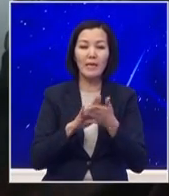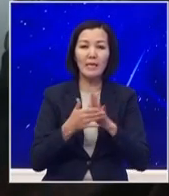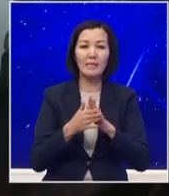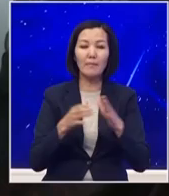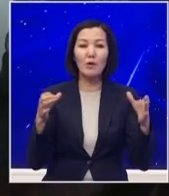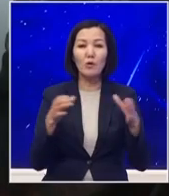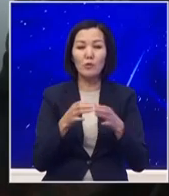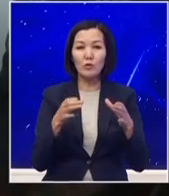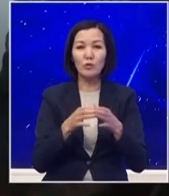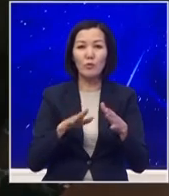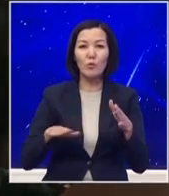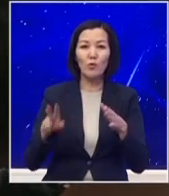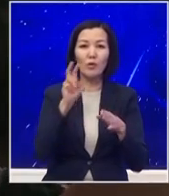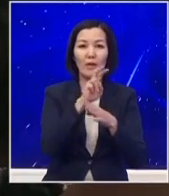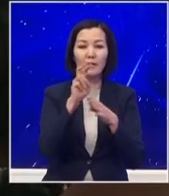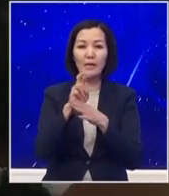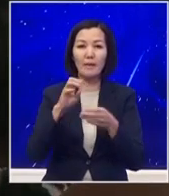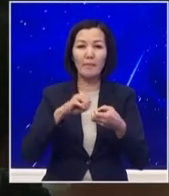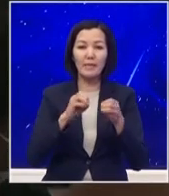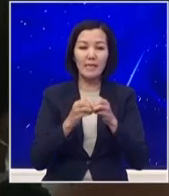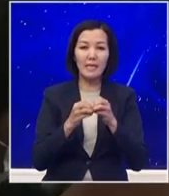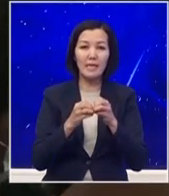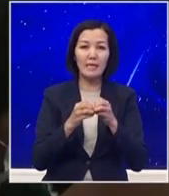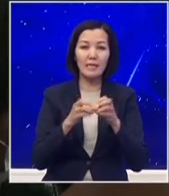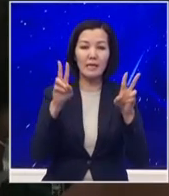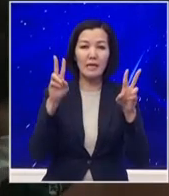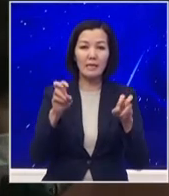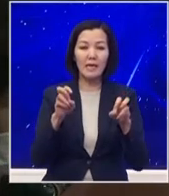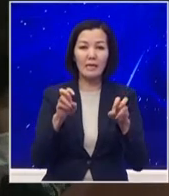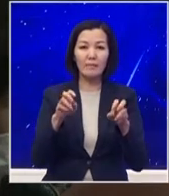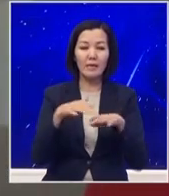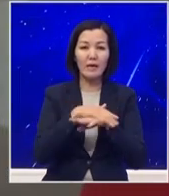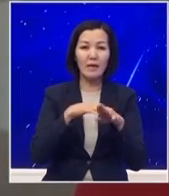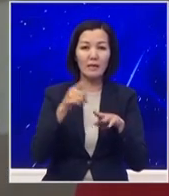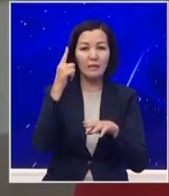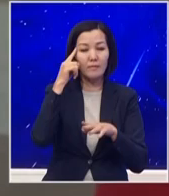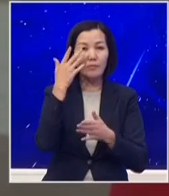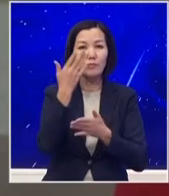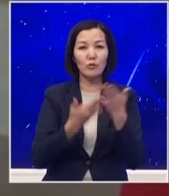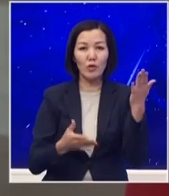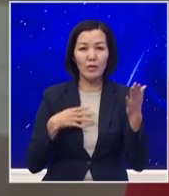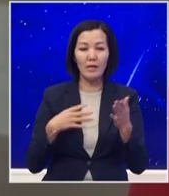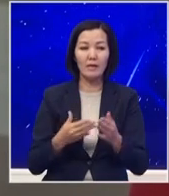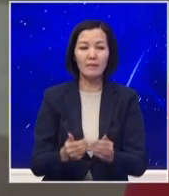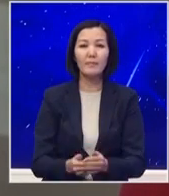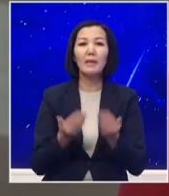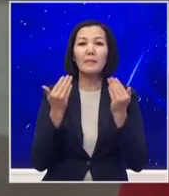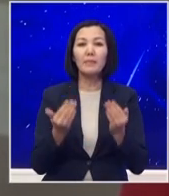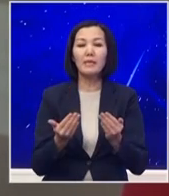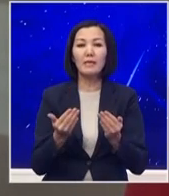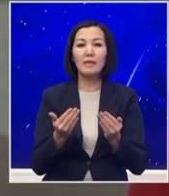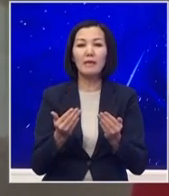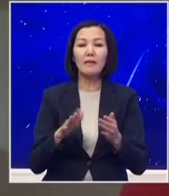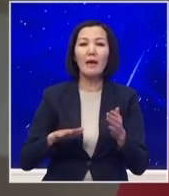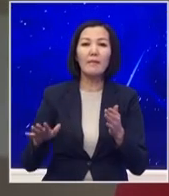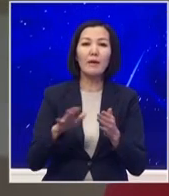ұжымы өңір аймақтарын аралап, түйткілді мәселелерді біліп, халықтың пікірін тыңдауда. Биыл біз аймақтардағы елді